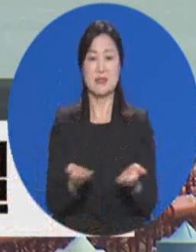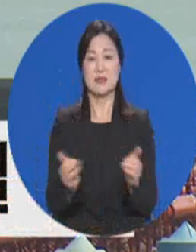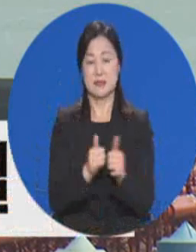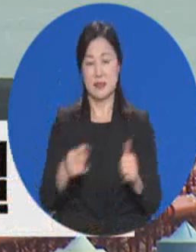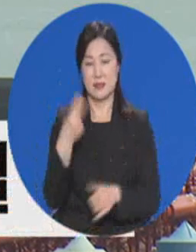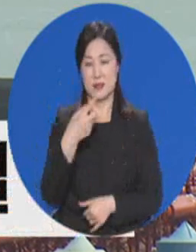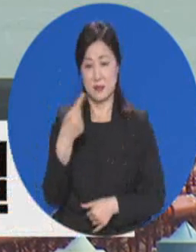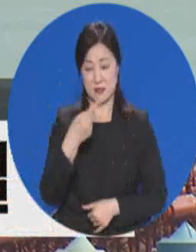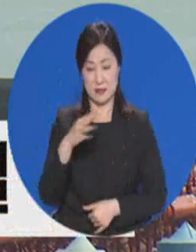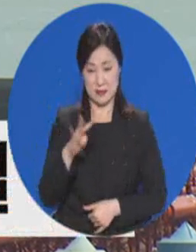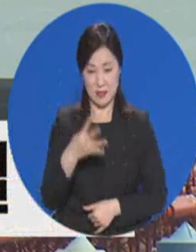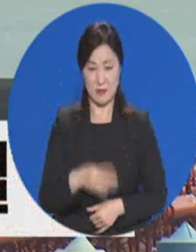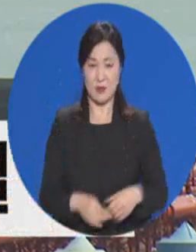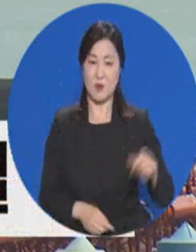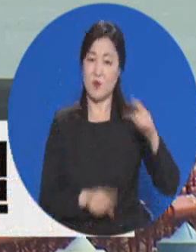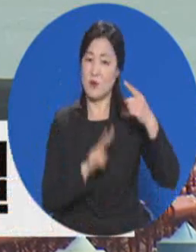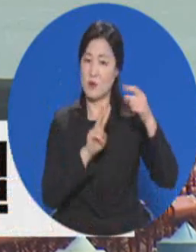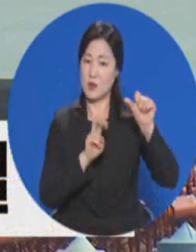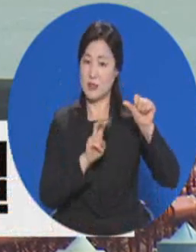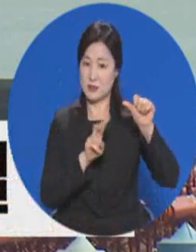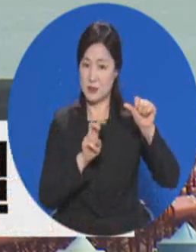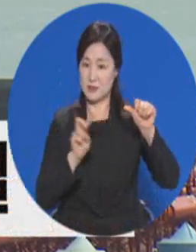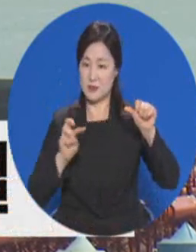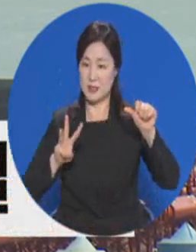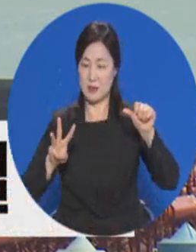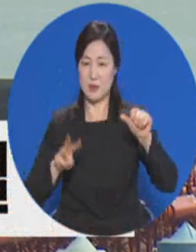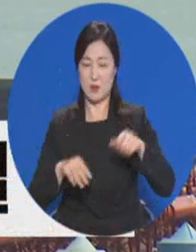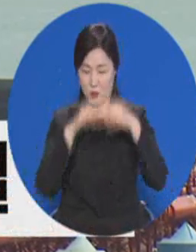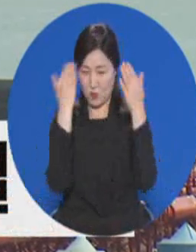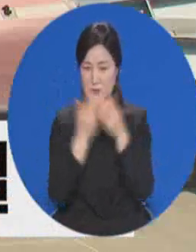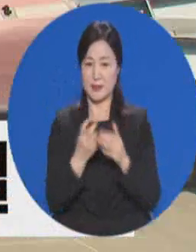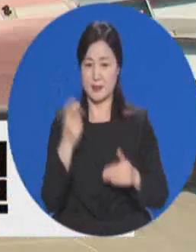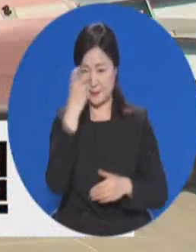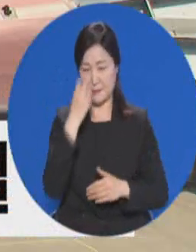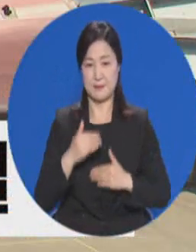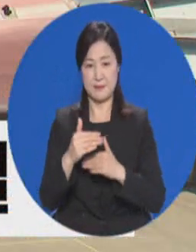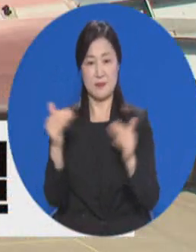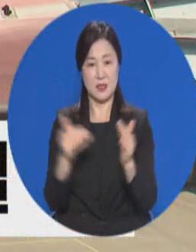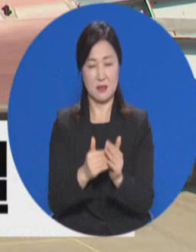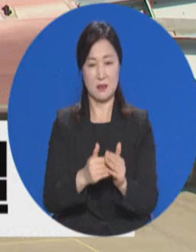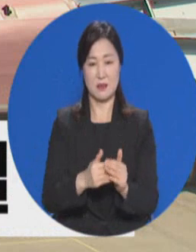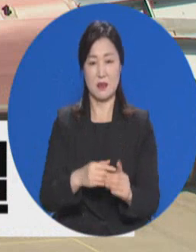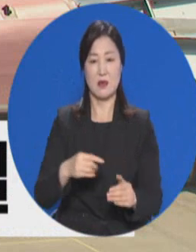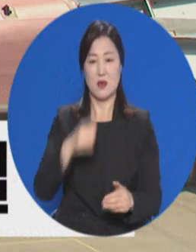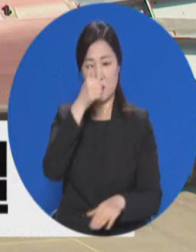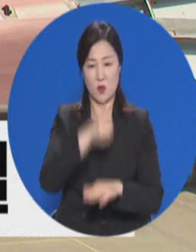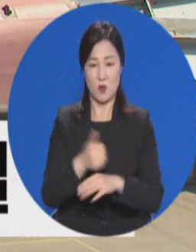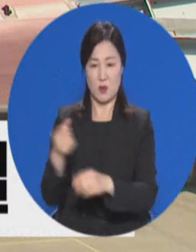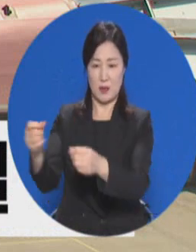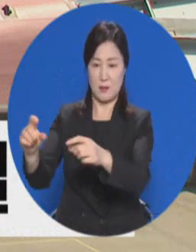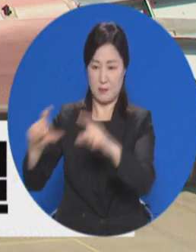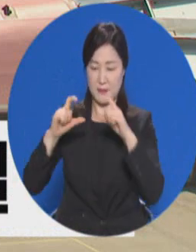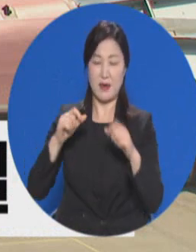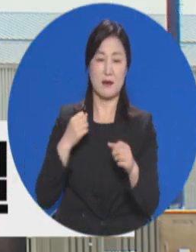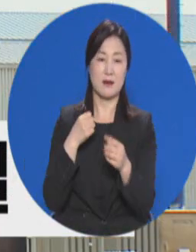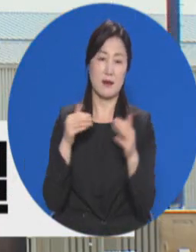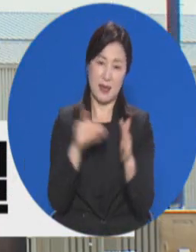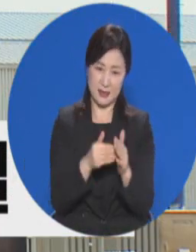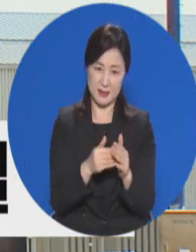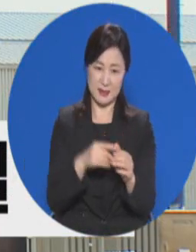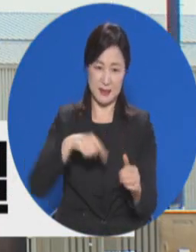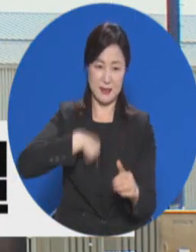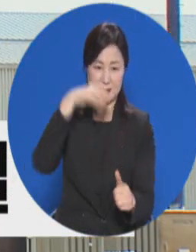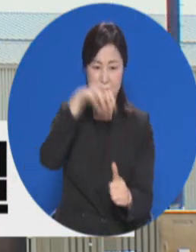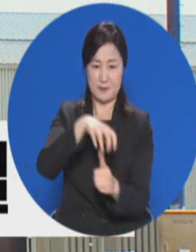명이 지난 22일과 23일 일제히 검사를 받은 뒤 결과 통보 때까지 자가격리되면서